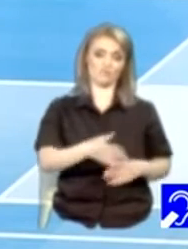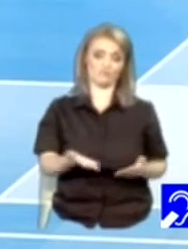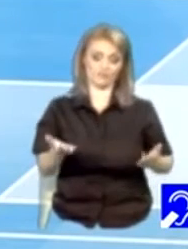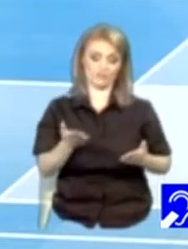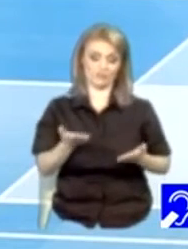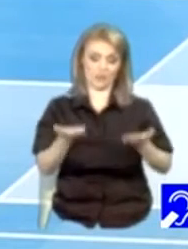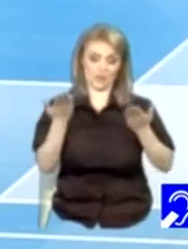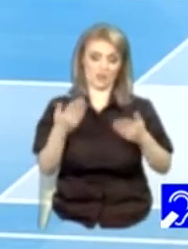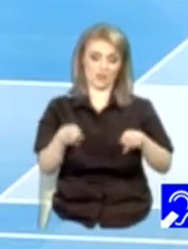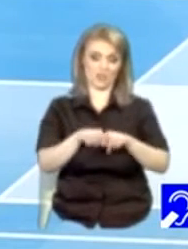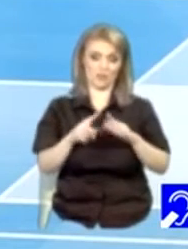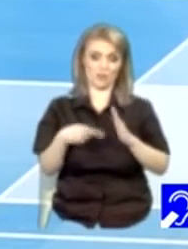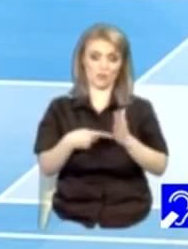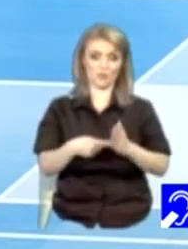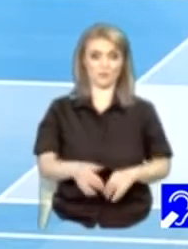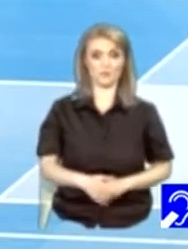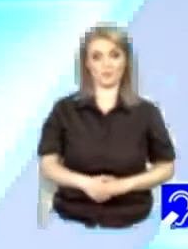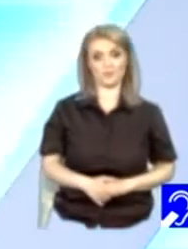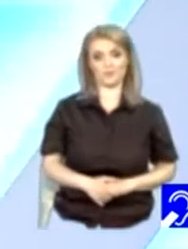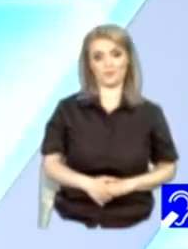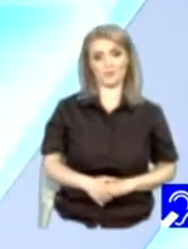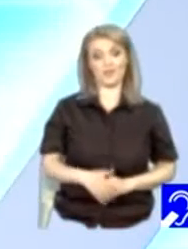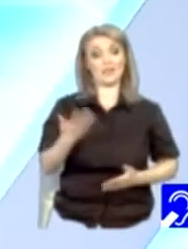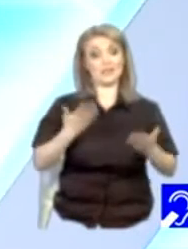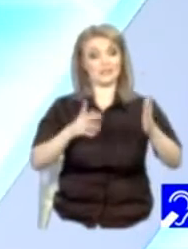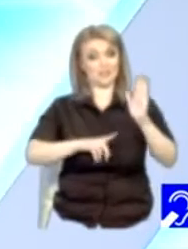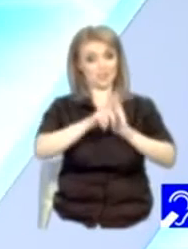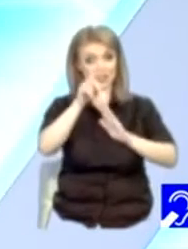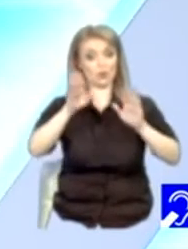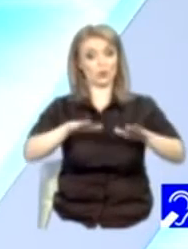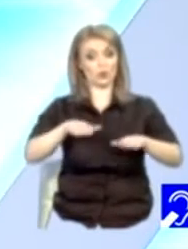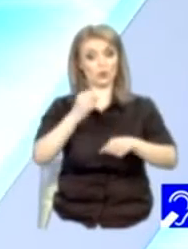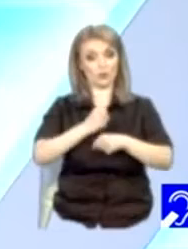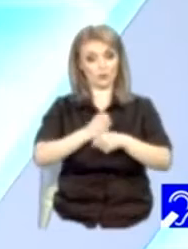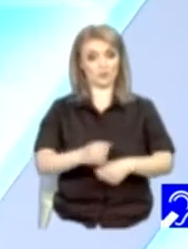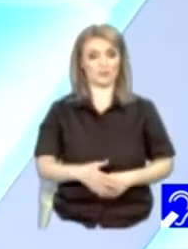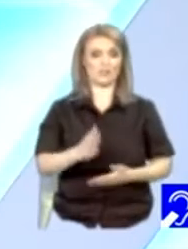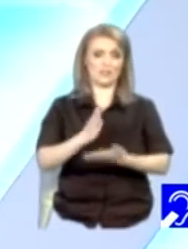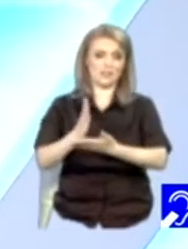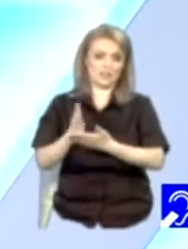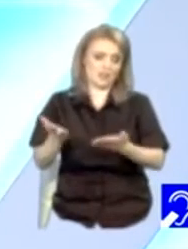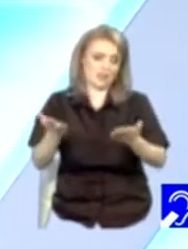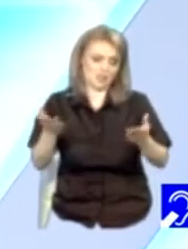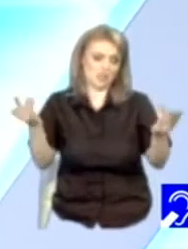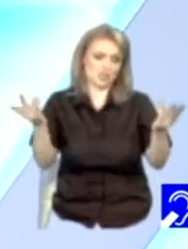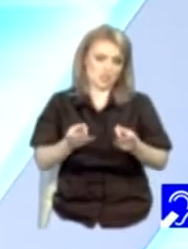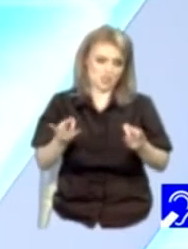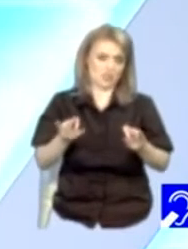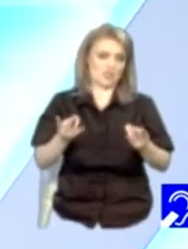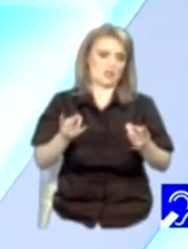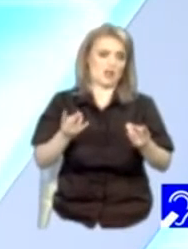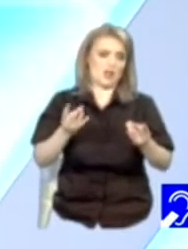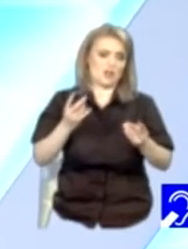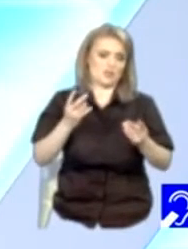Doamna Afanas. Să încep cu locuri de muncă. Există evident necesitatea unei strategii